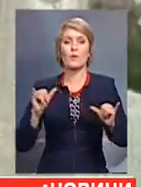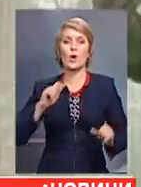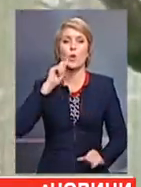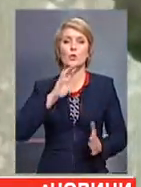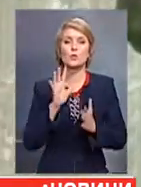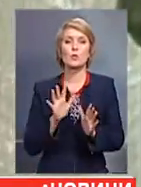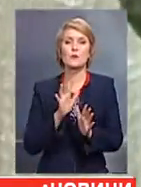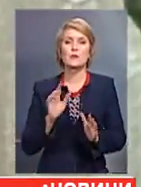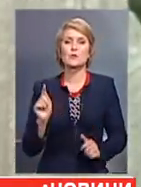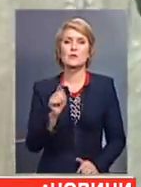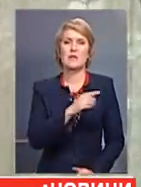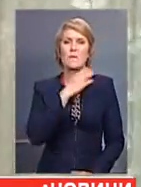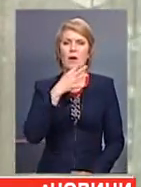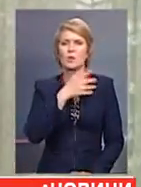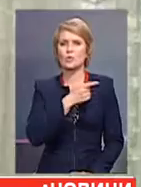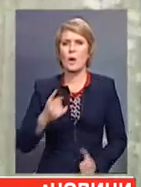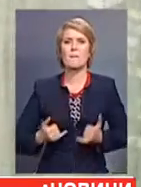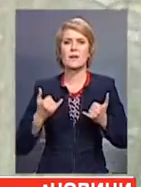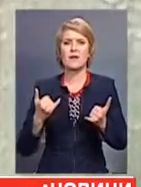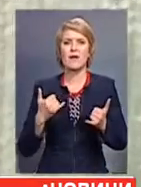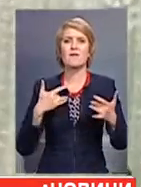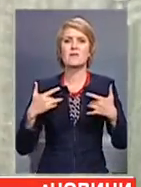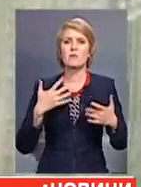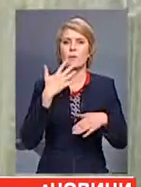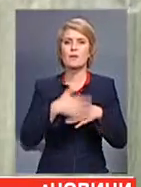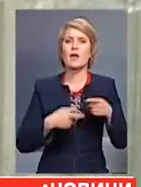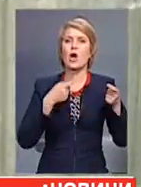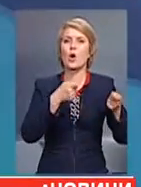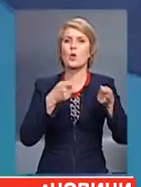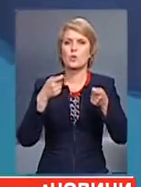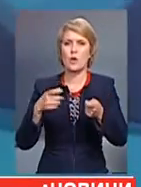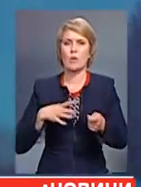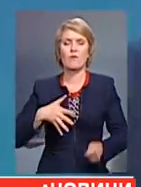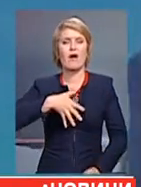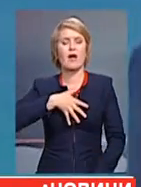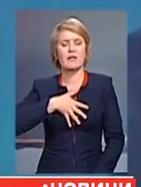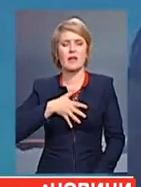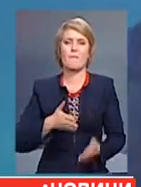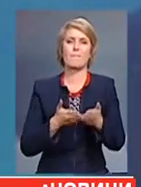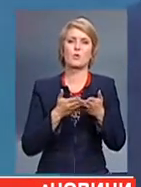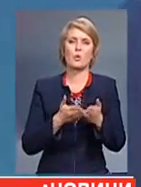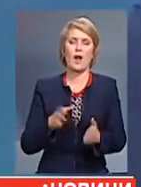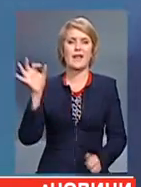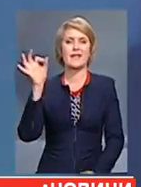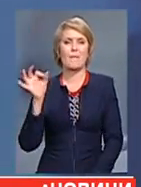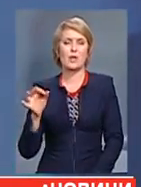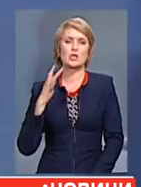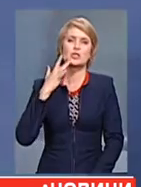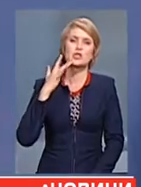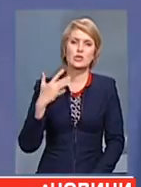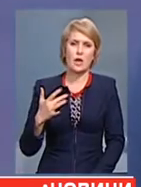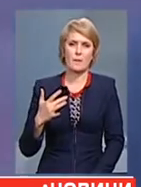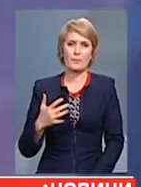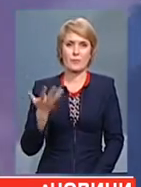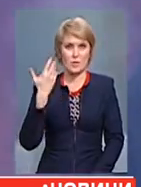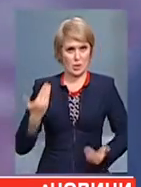скрізь. Багато часу приділяв виступам за кордоном. Зокрема, бував у Канаді, Португалії, Німеччині та США. За